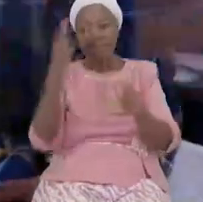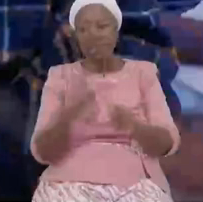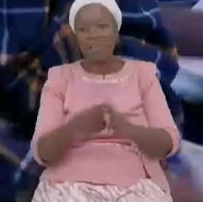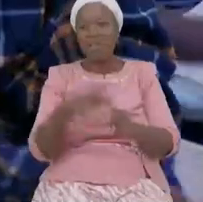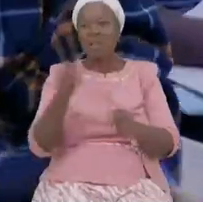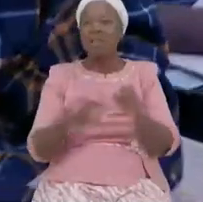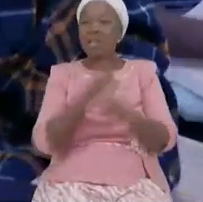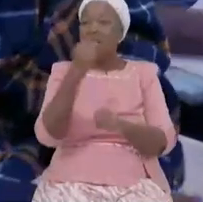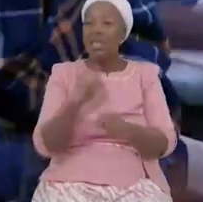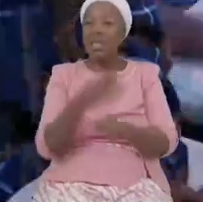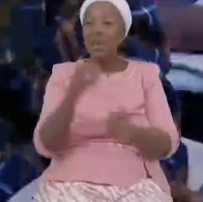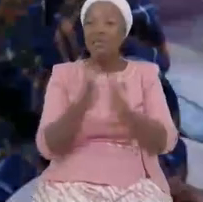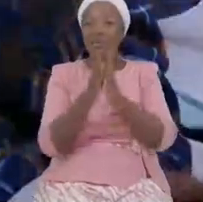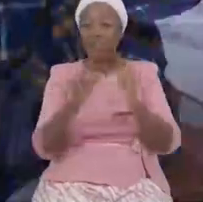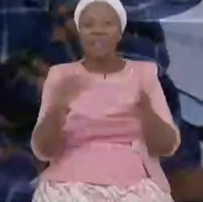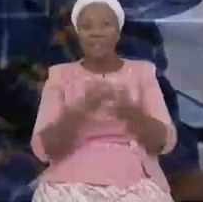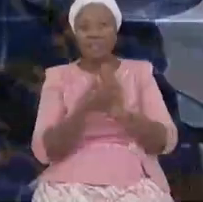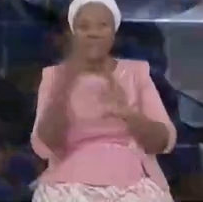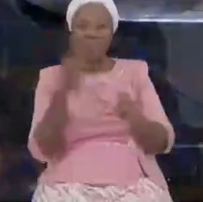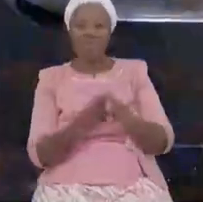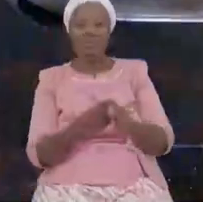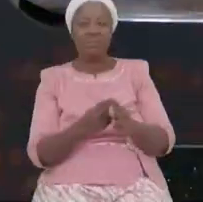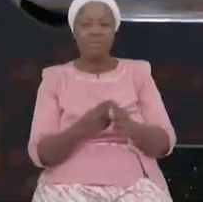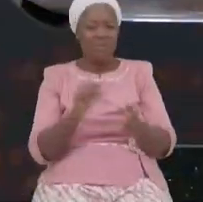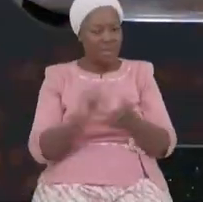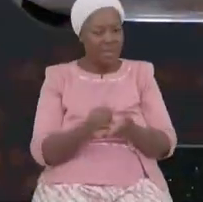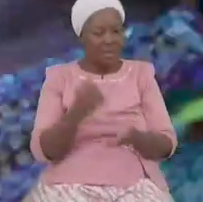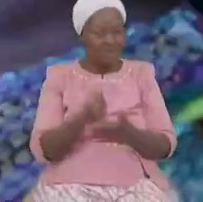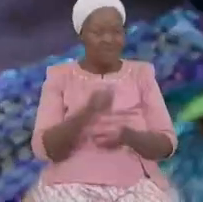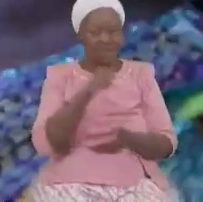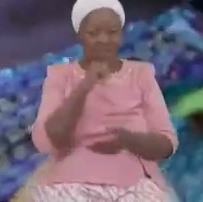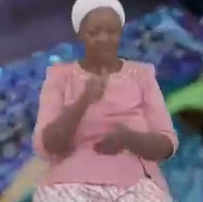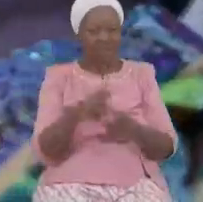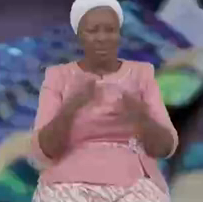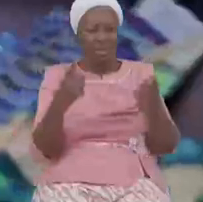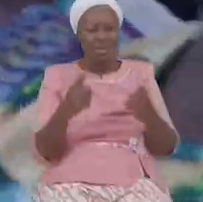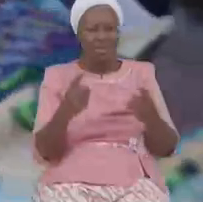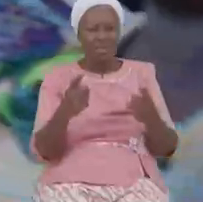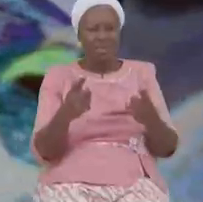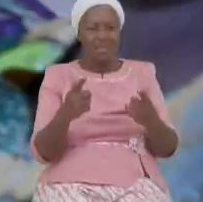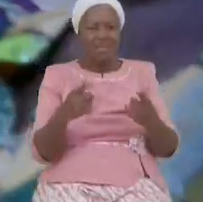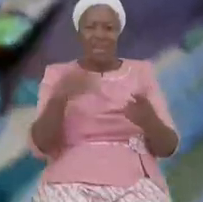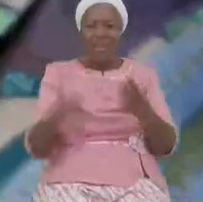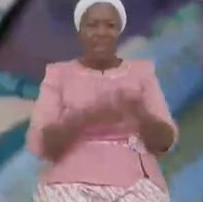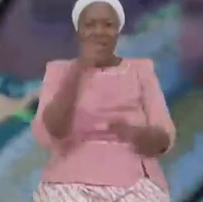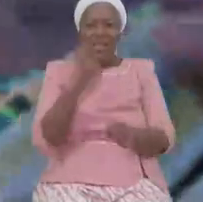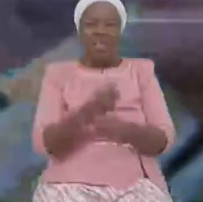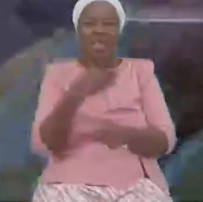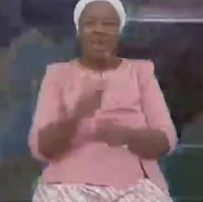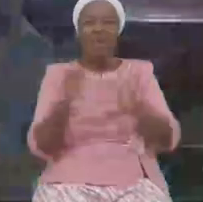de prière. Ah, cette année est faible, hein? Une année de